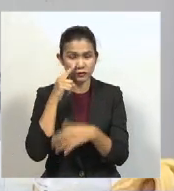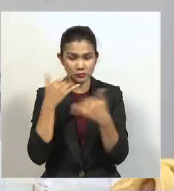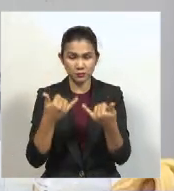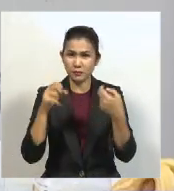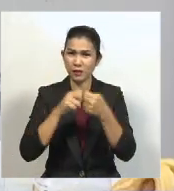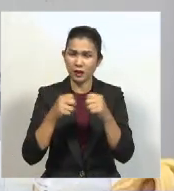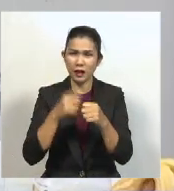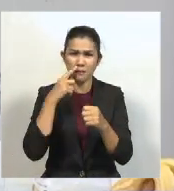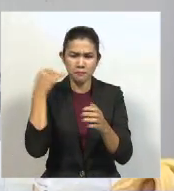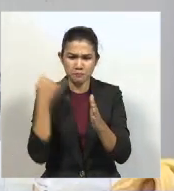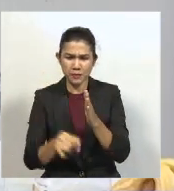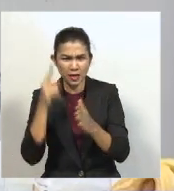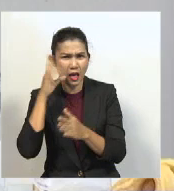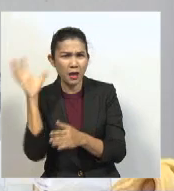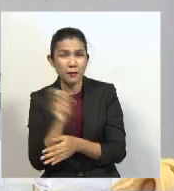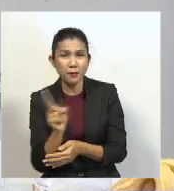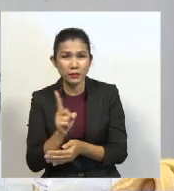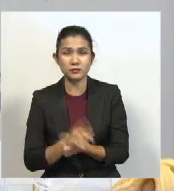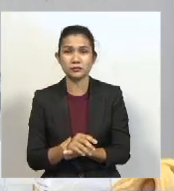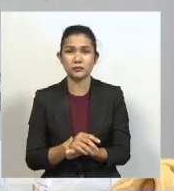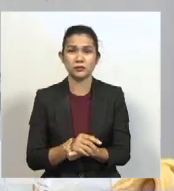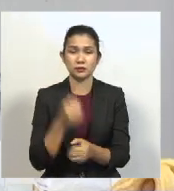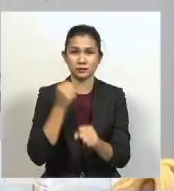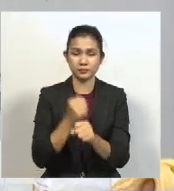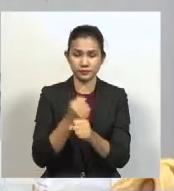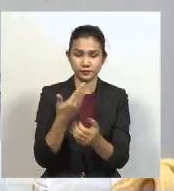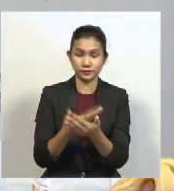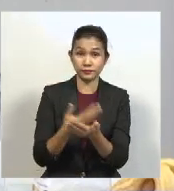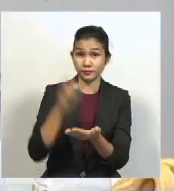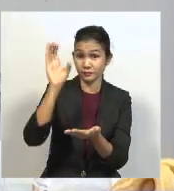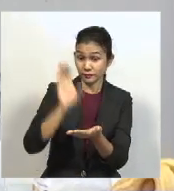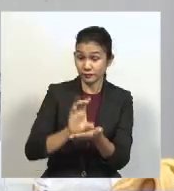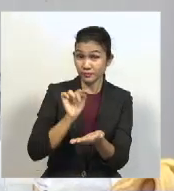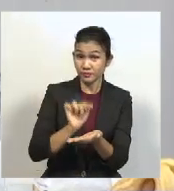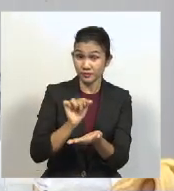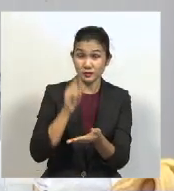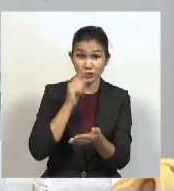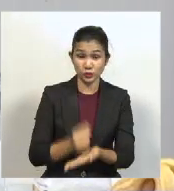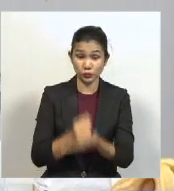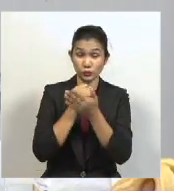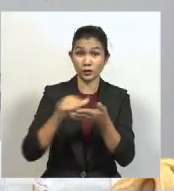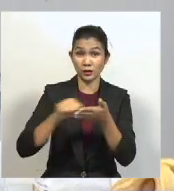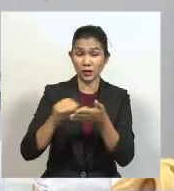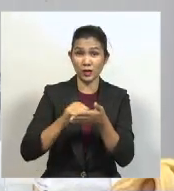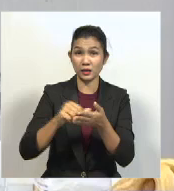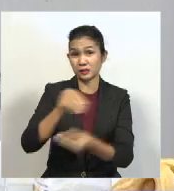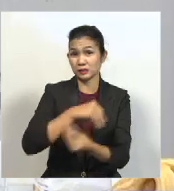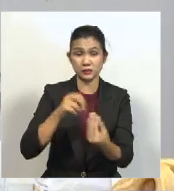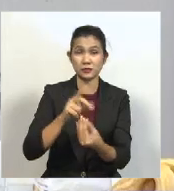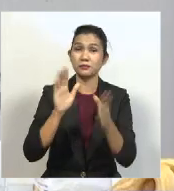กิดเพราะอะไรและอย่างไรและการทำงบประมาณอย่างนี้มันจะแก้ไขปัญหาเศรษฐกิจอย่าง